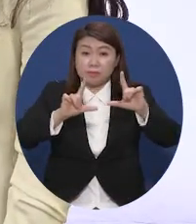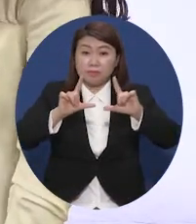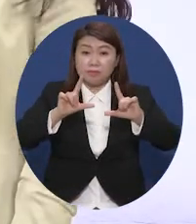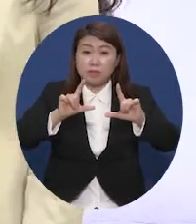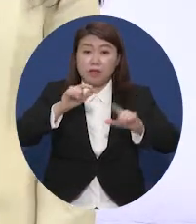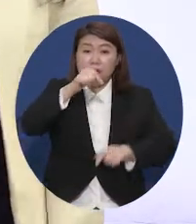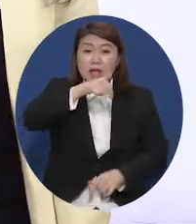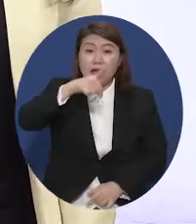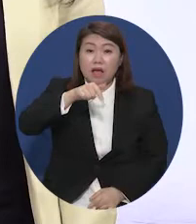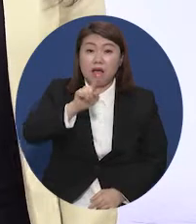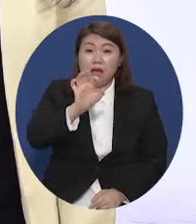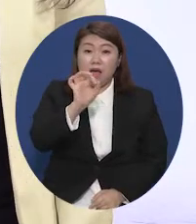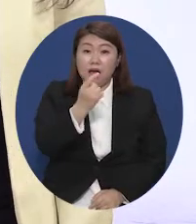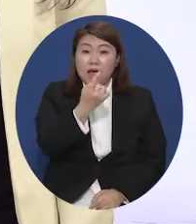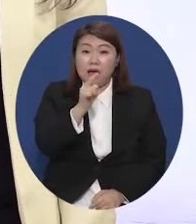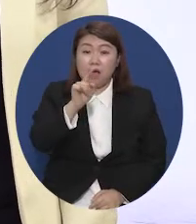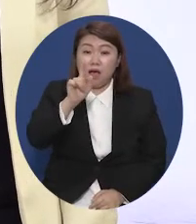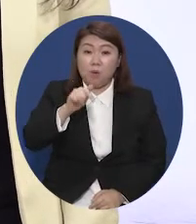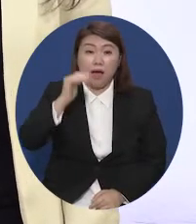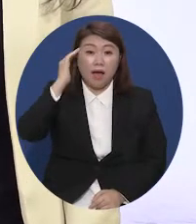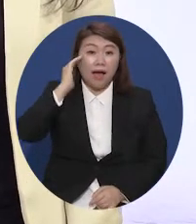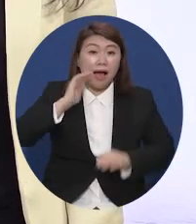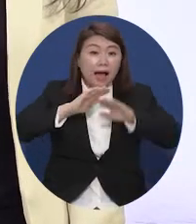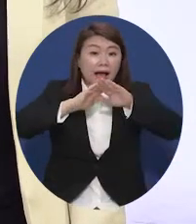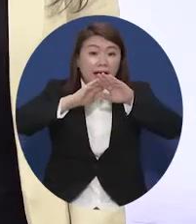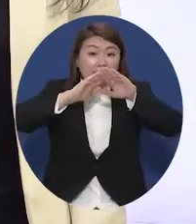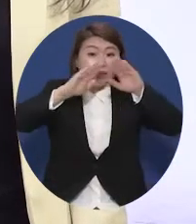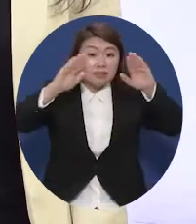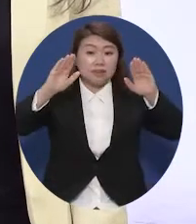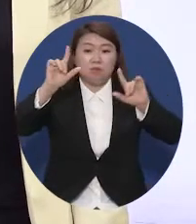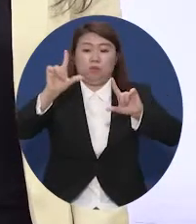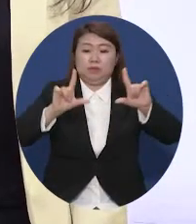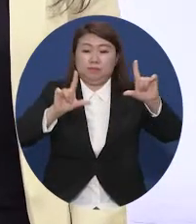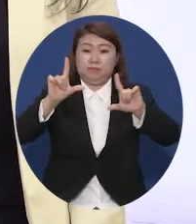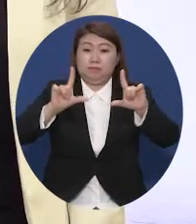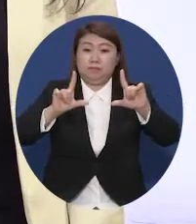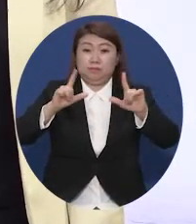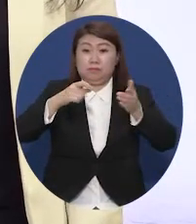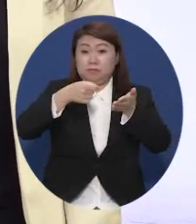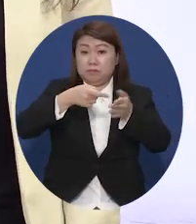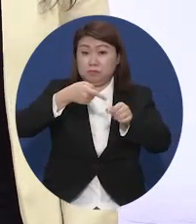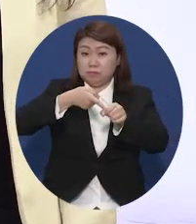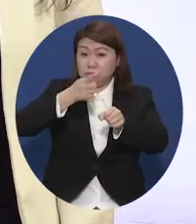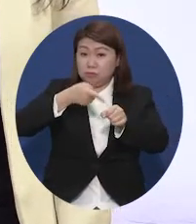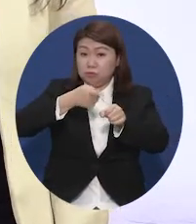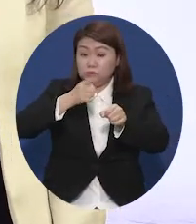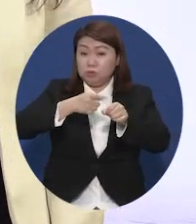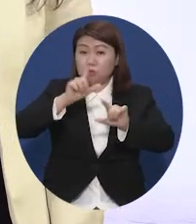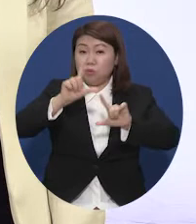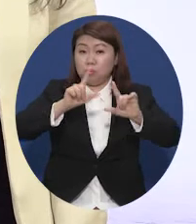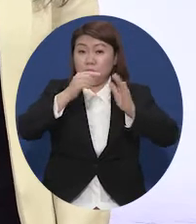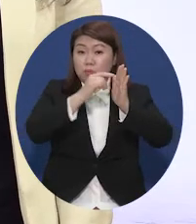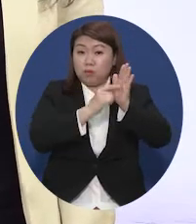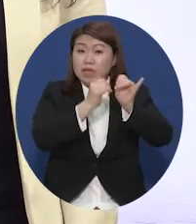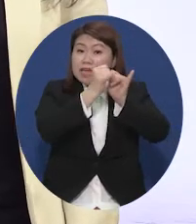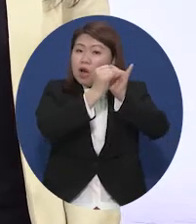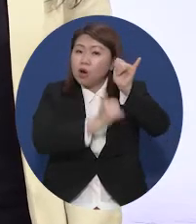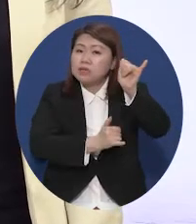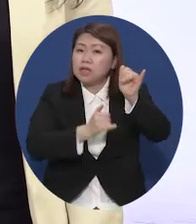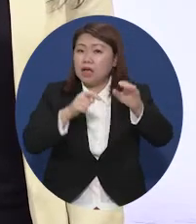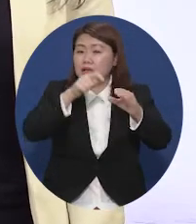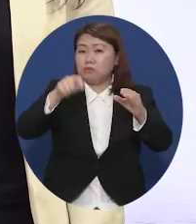모습은 까오왁시엘로 까오왁하늘의 왕이 모습이 새겨져 있는데요 까오왁하늘은 이 끼리고와 역사에서